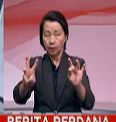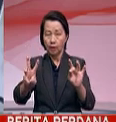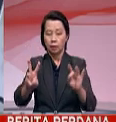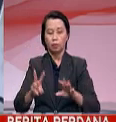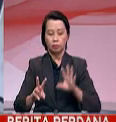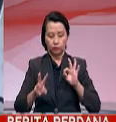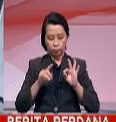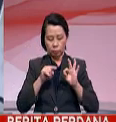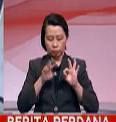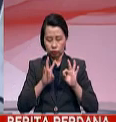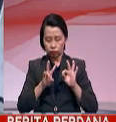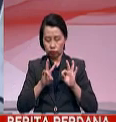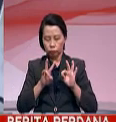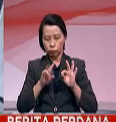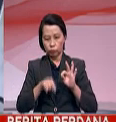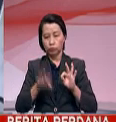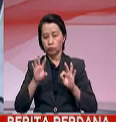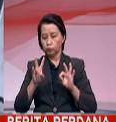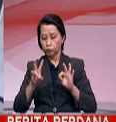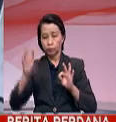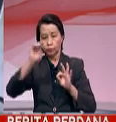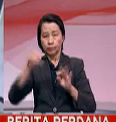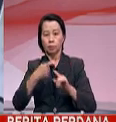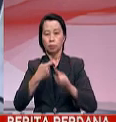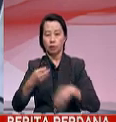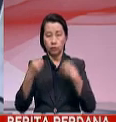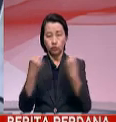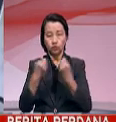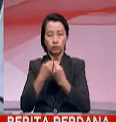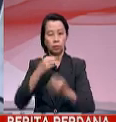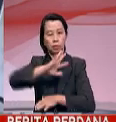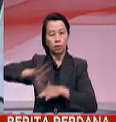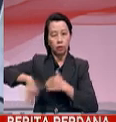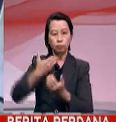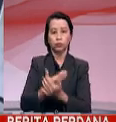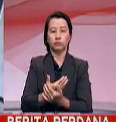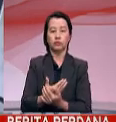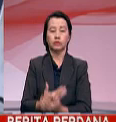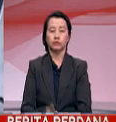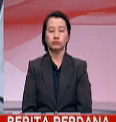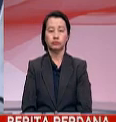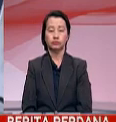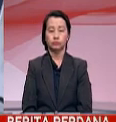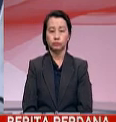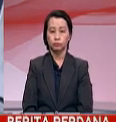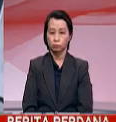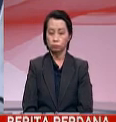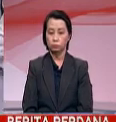iaitu 97.7% daripada jumlah keseluruhan kes.